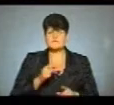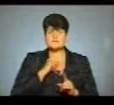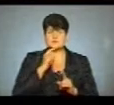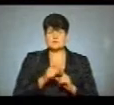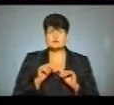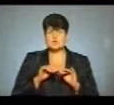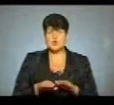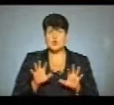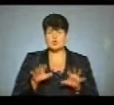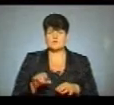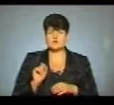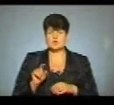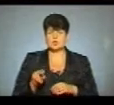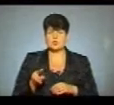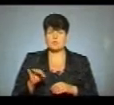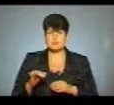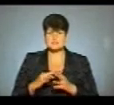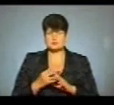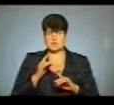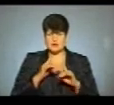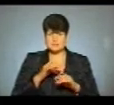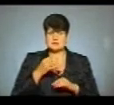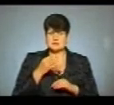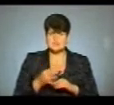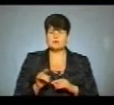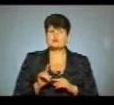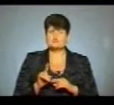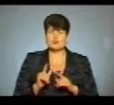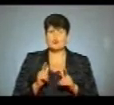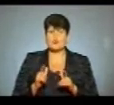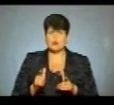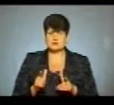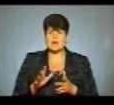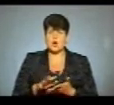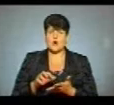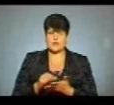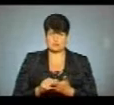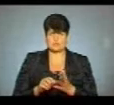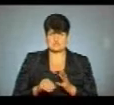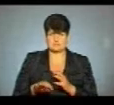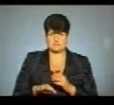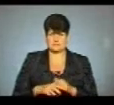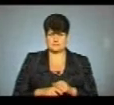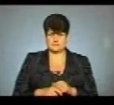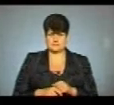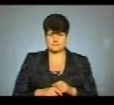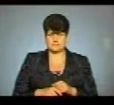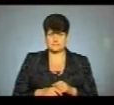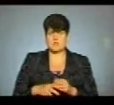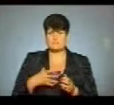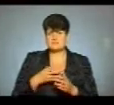голова Золотопотіцької селищної ради Ростислав Кушик, розповів, чому погодились на оренду земельної ділянки. В свій